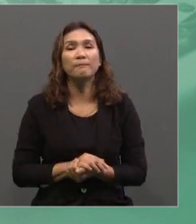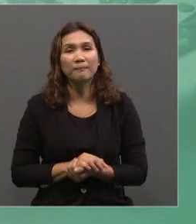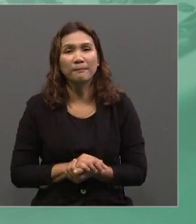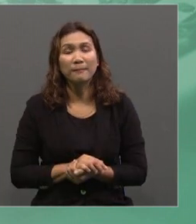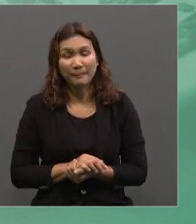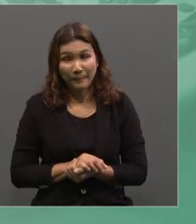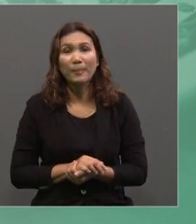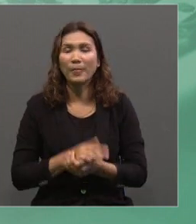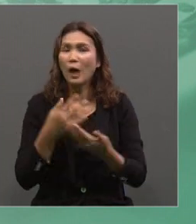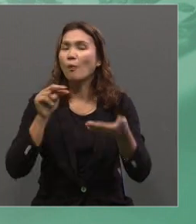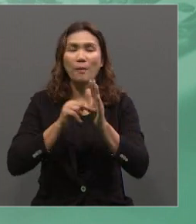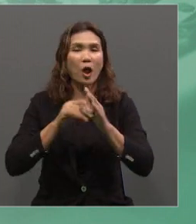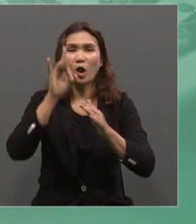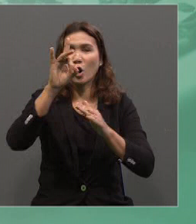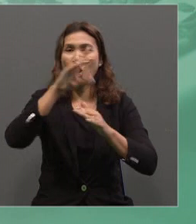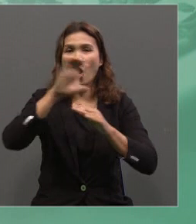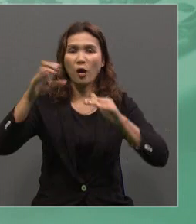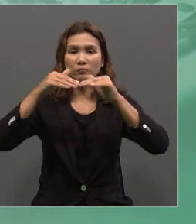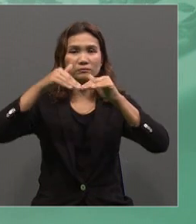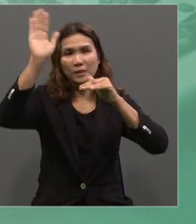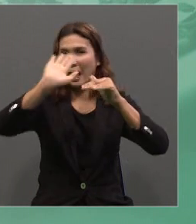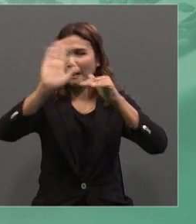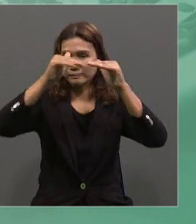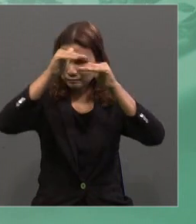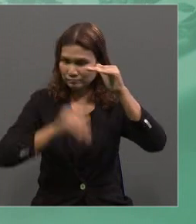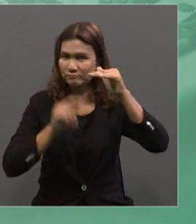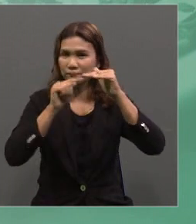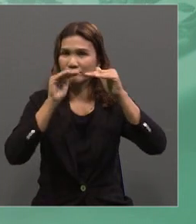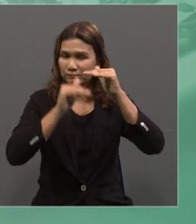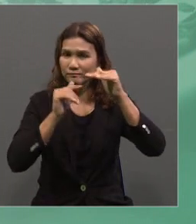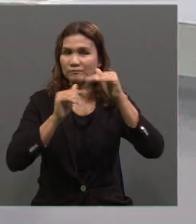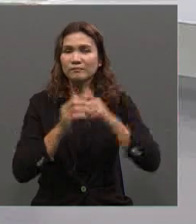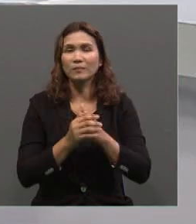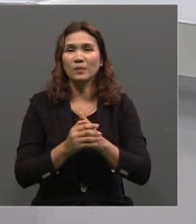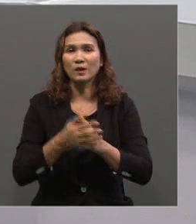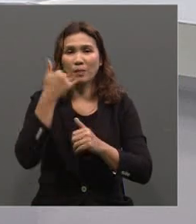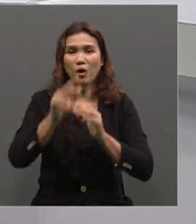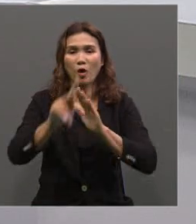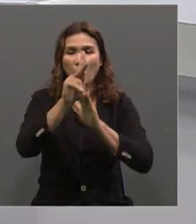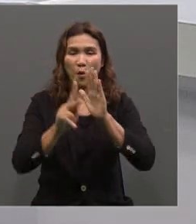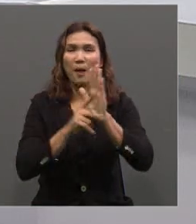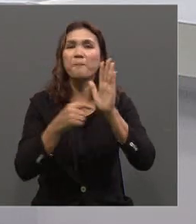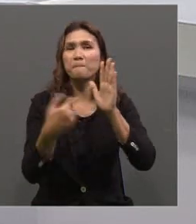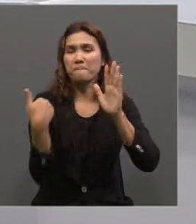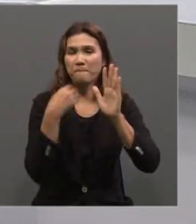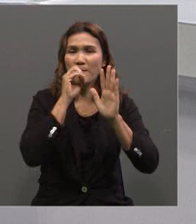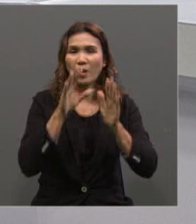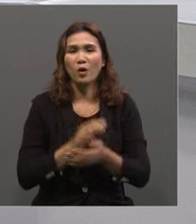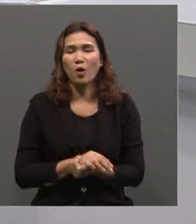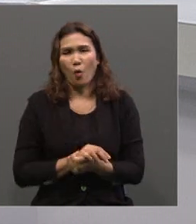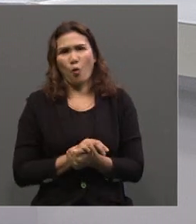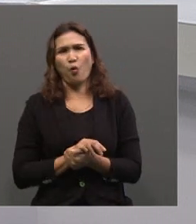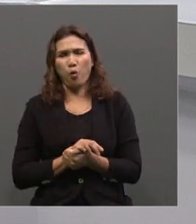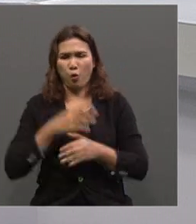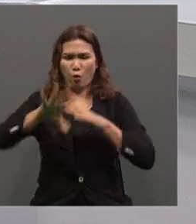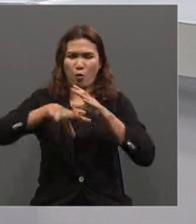ายังไงก็ไม่เกิน100 ใช่ค่ะ ถูกไหม ก็ห้ามเกินร้อยอยู่แล้วส.ส.ในสภามี500คน กฎหมายก็ออกมาถูกไหม ใช ่โอ้ต้องจับสลากถ้าเท่